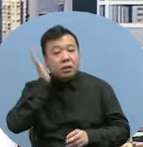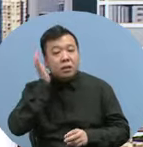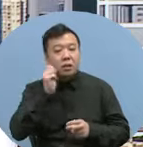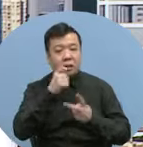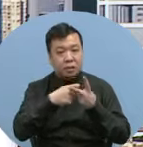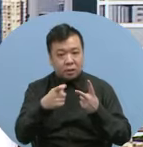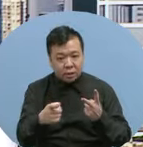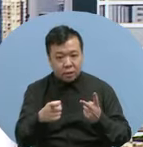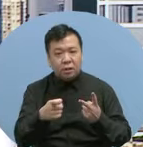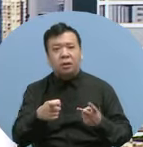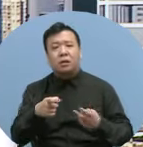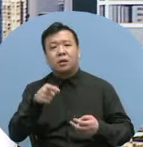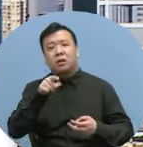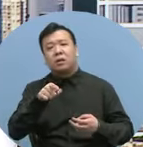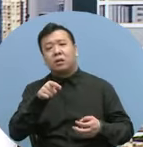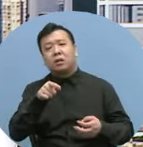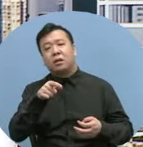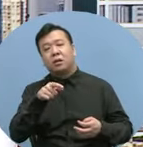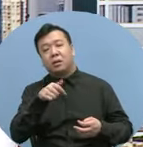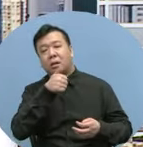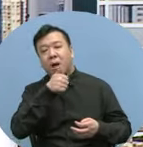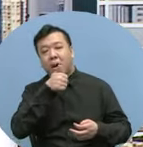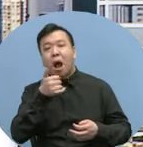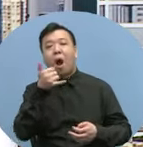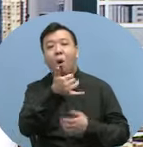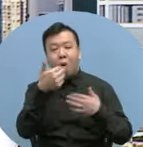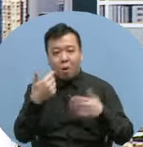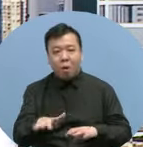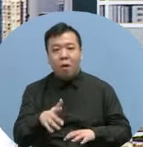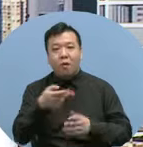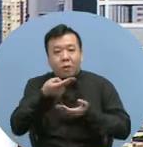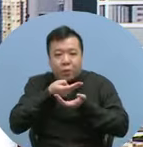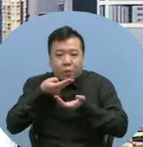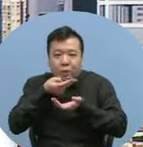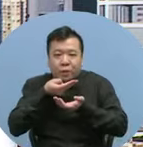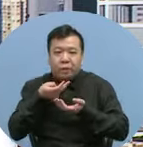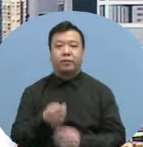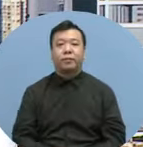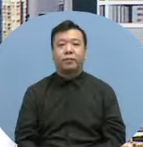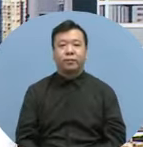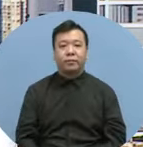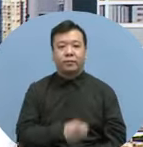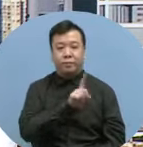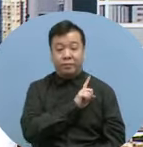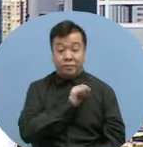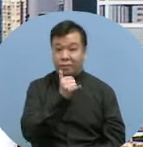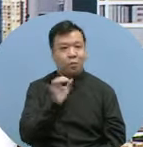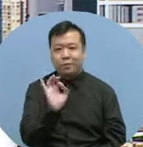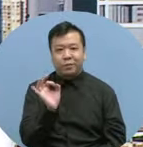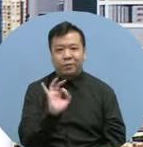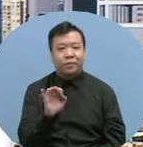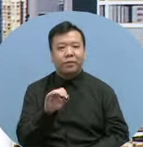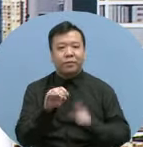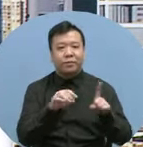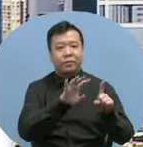士29歲啦。咁佢就係爸爸就去過嗰個登記嘅，咁佢自己就冇去過嘅。